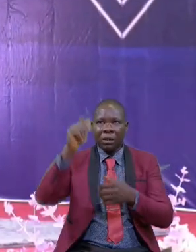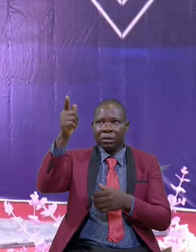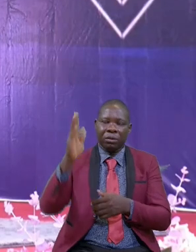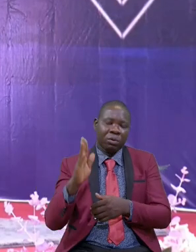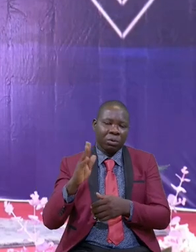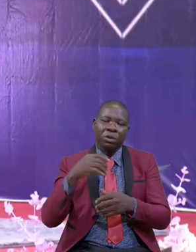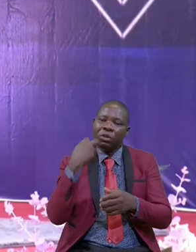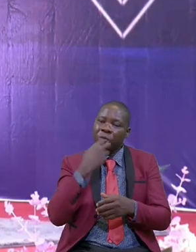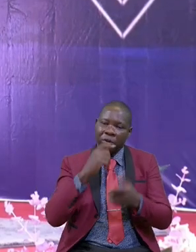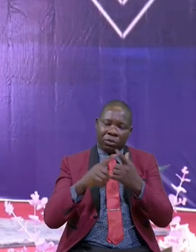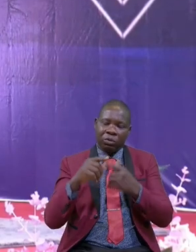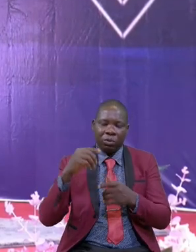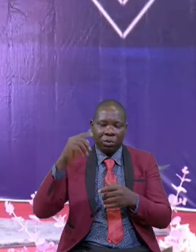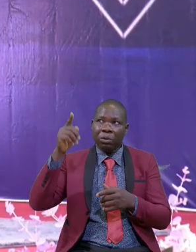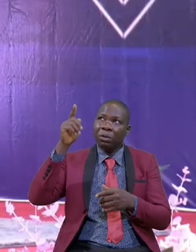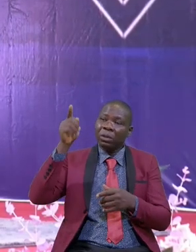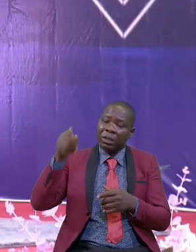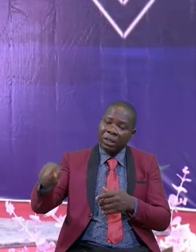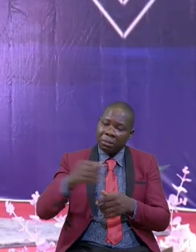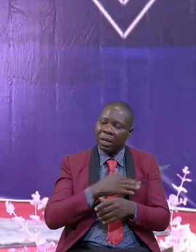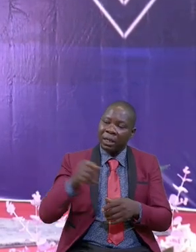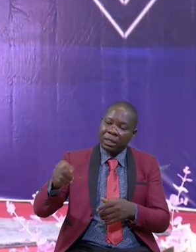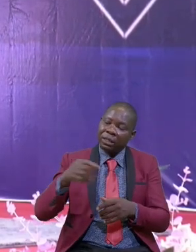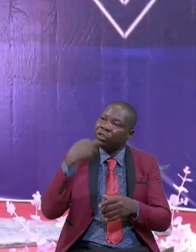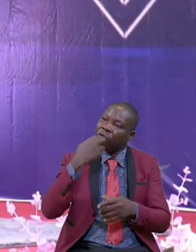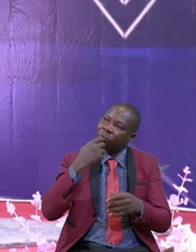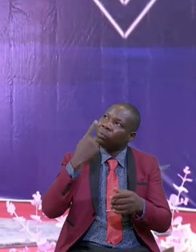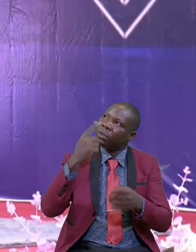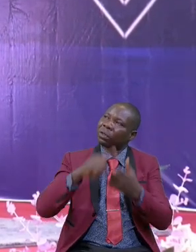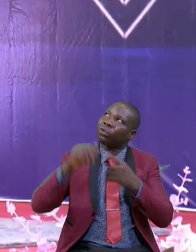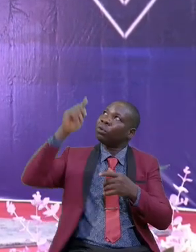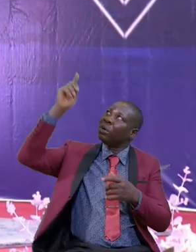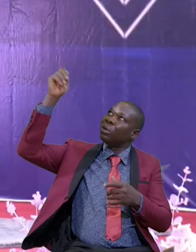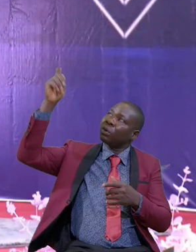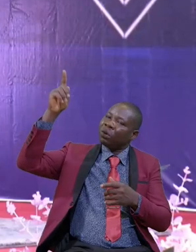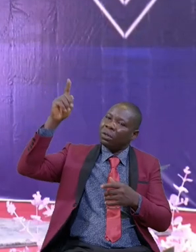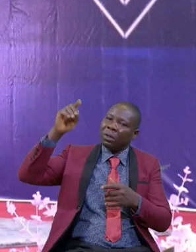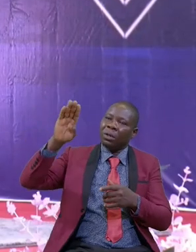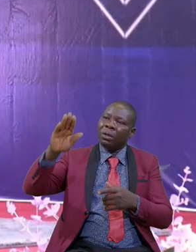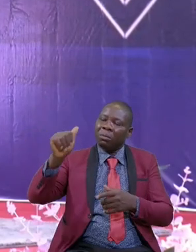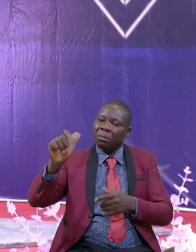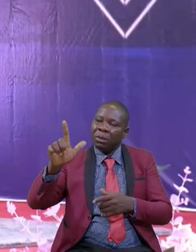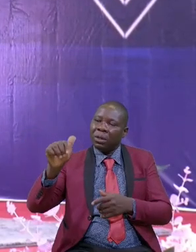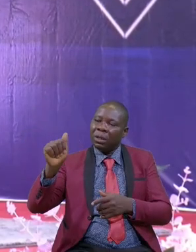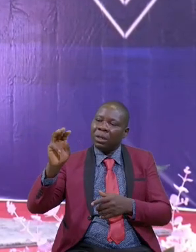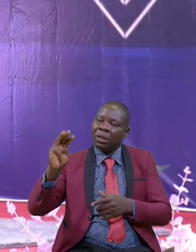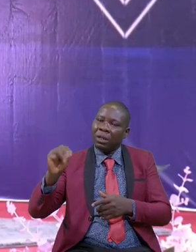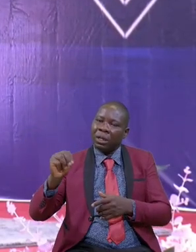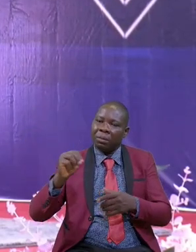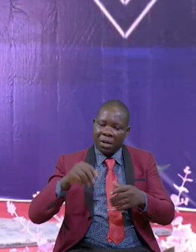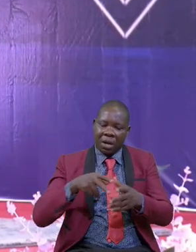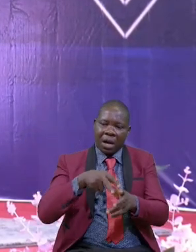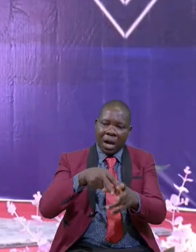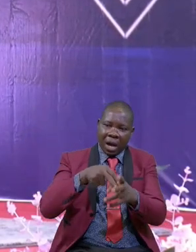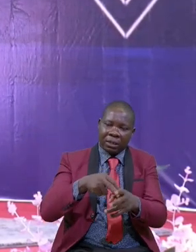speaking to God. Et il parlait à Dieu. Balaam, had Balaam saw an angel. Avait un Balaam ange. Had a miracle Balaam that avait no miracle